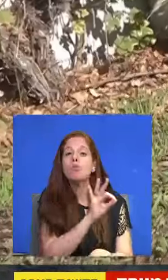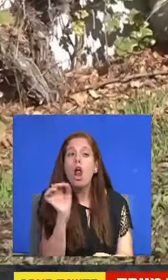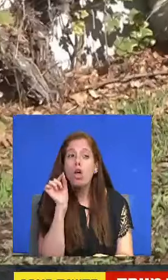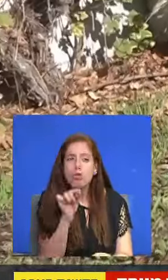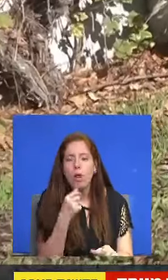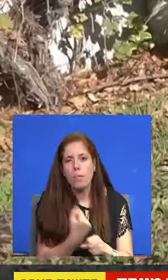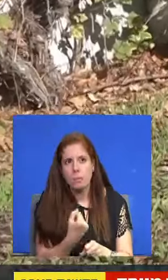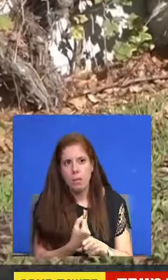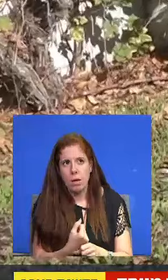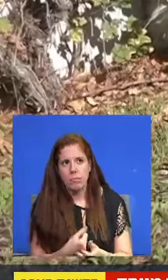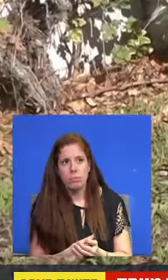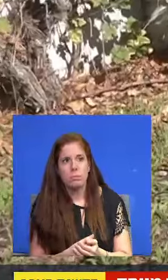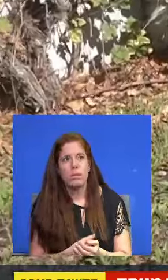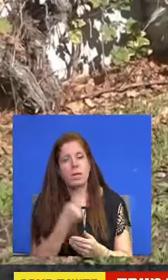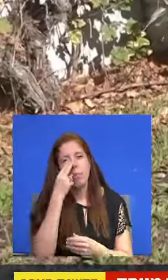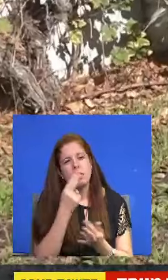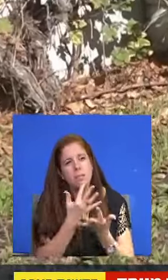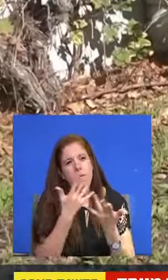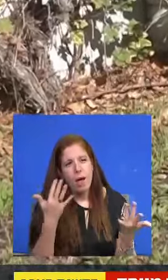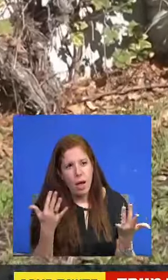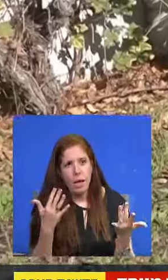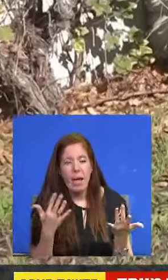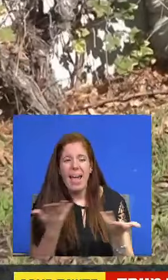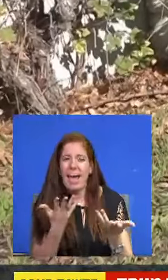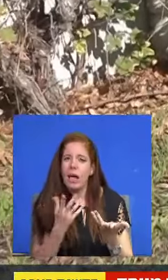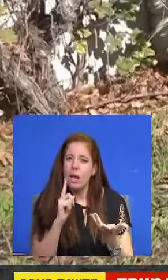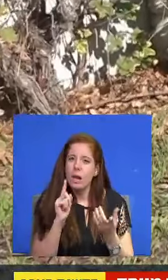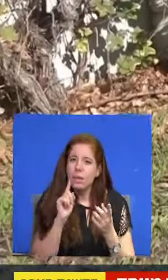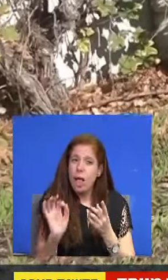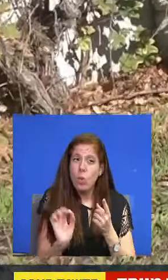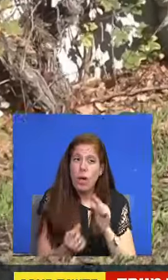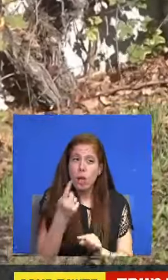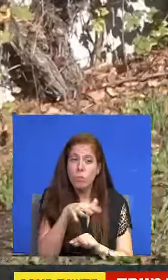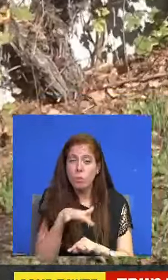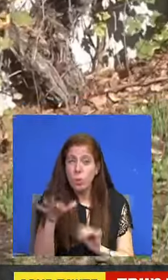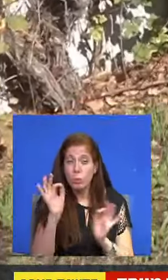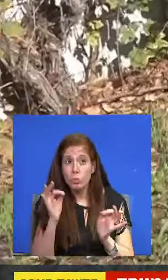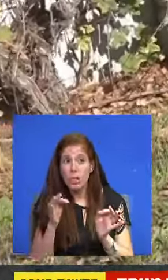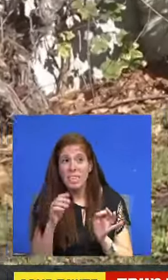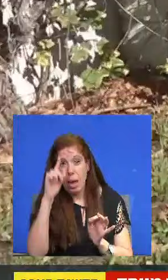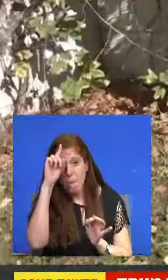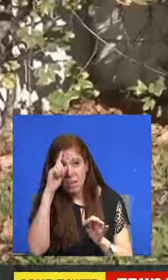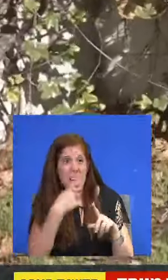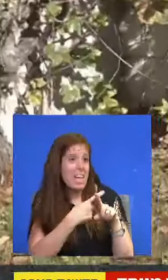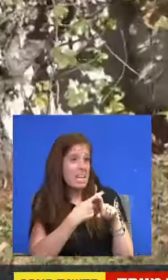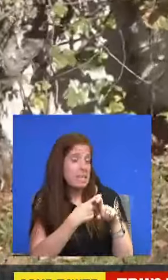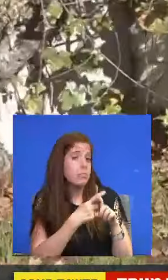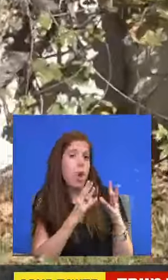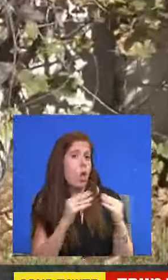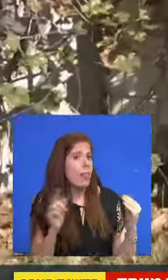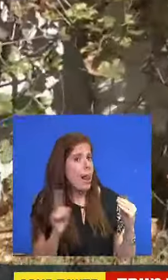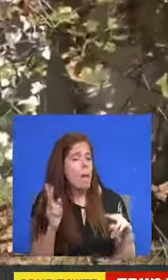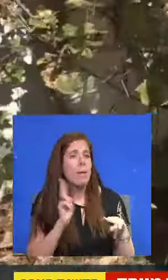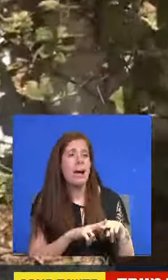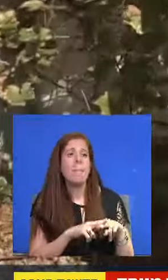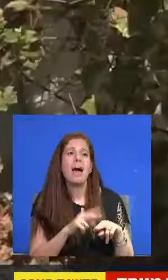perpetrated. אנחנו מנסים לברר עם לותר קיוניג איך קרה לדעתו שבאזורים מסוימים של גרמניה הנאציזם לא ממש נעלם, גם אחרי חיסול